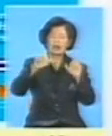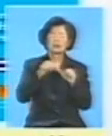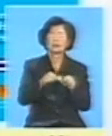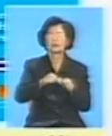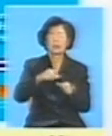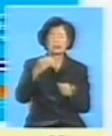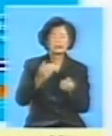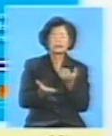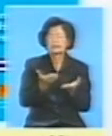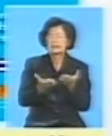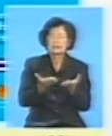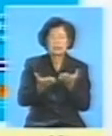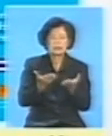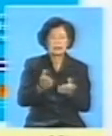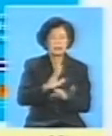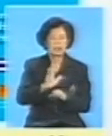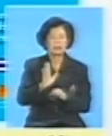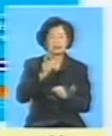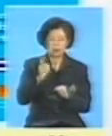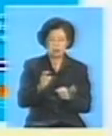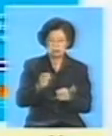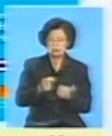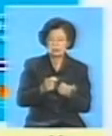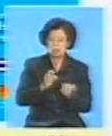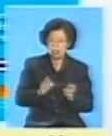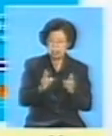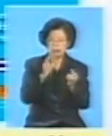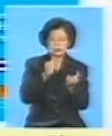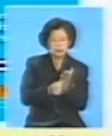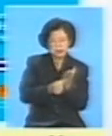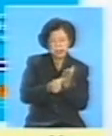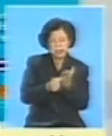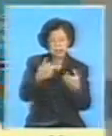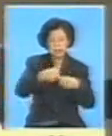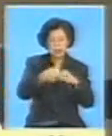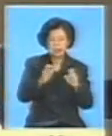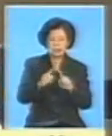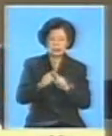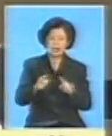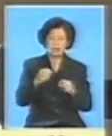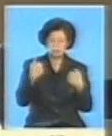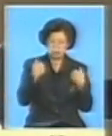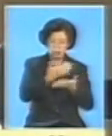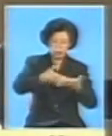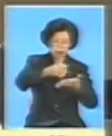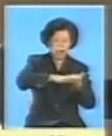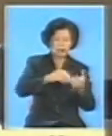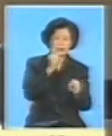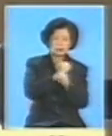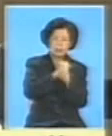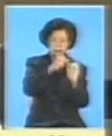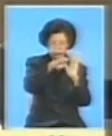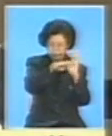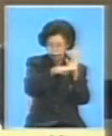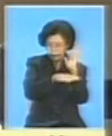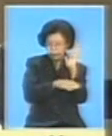คองสถานการณ์เพื่อแก้ปัญหาเร่งด่วนอย่างเดียวไม่ได้นะครับเราต้องวางแผนดำเนินการตามขั้นตอนตามแผนงานโครงการต่างๆที่เร